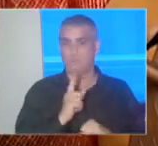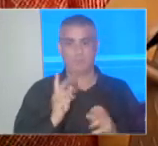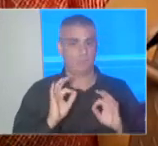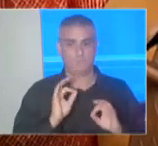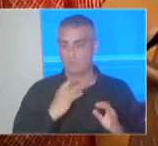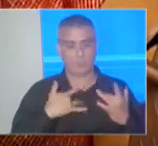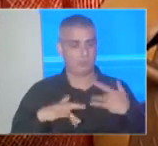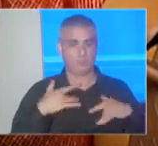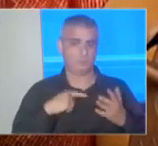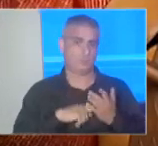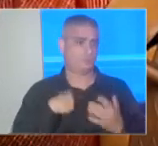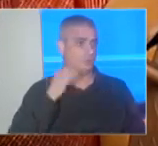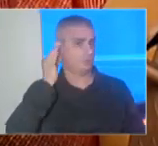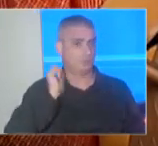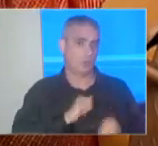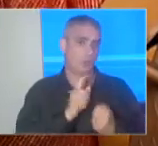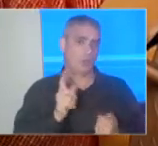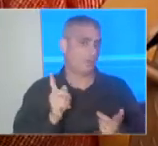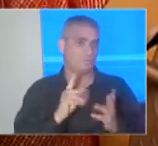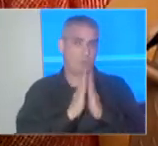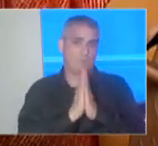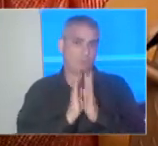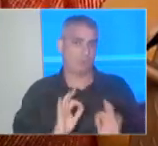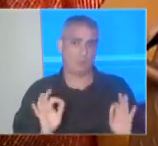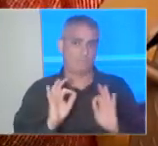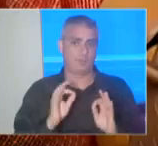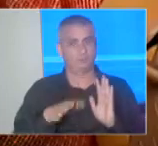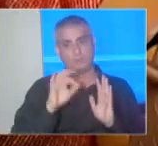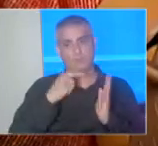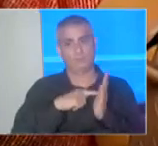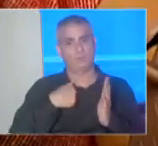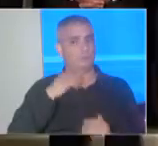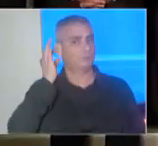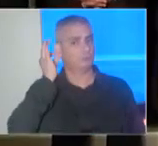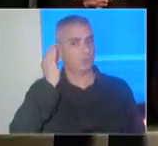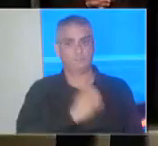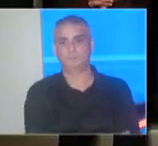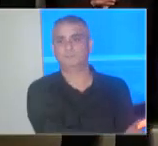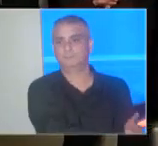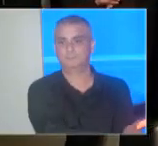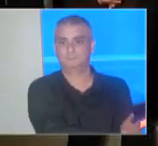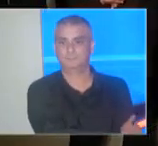אף פעם לא תרצתי את זה בזה שאני אישה או לא אישה, וגם לא ביקשתי אף פעם שיבחרו בי בגלל שאני אישה.